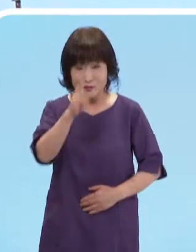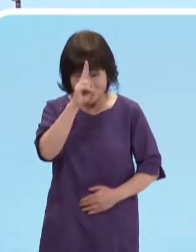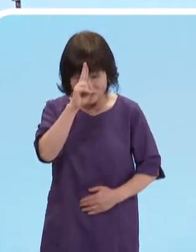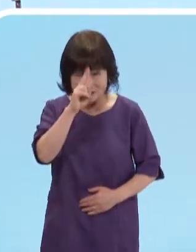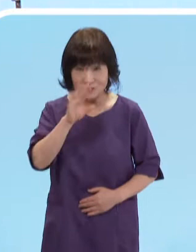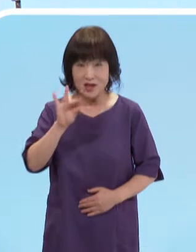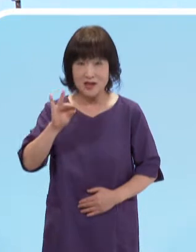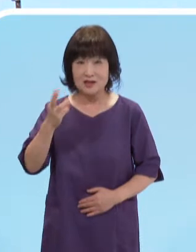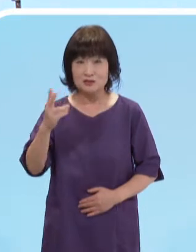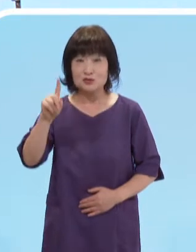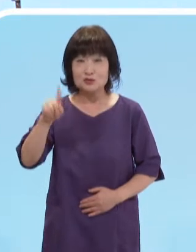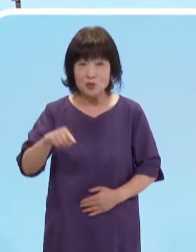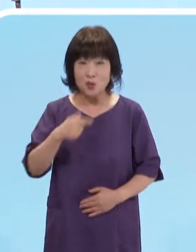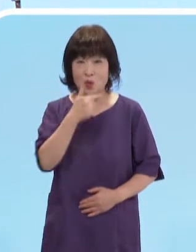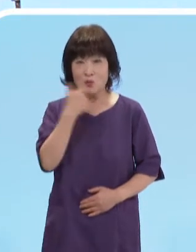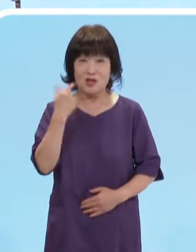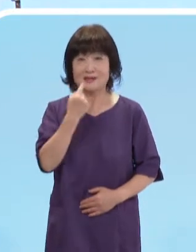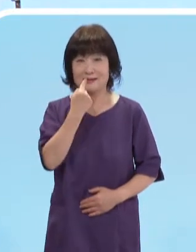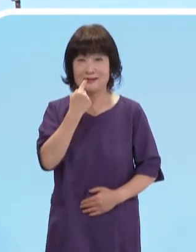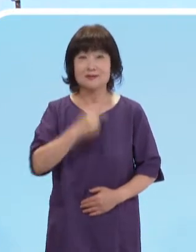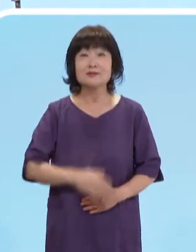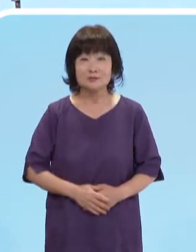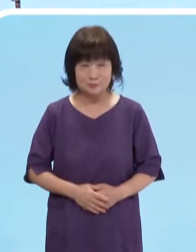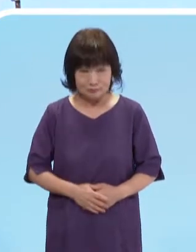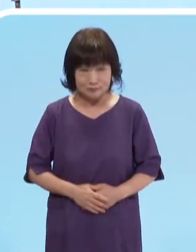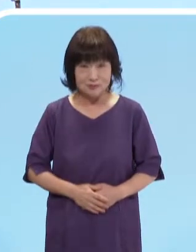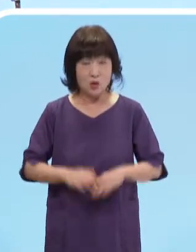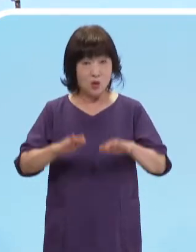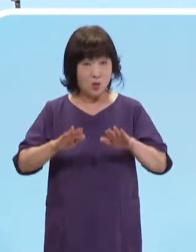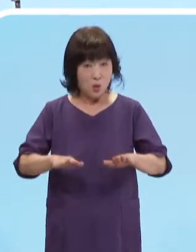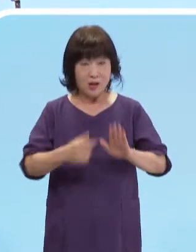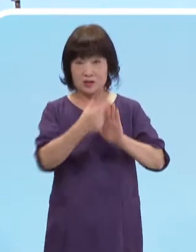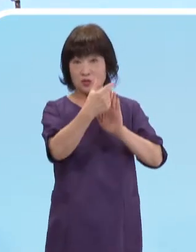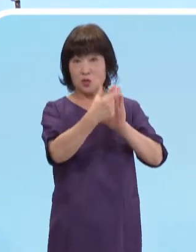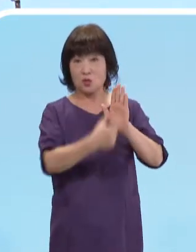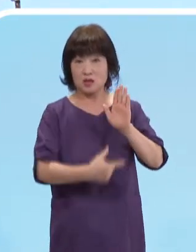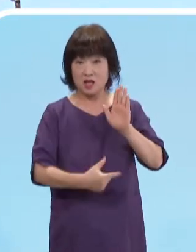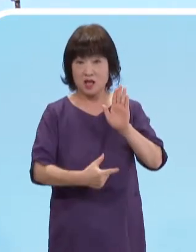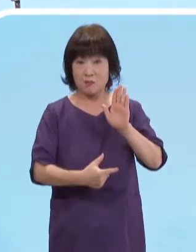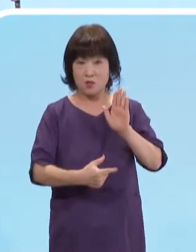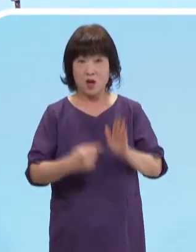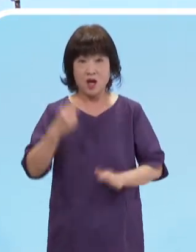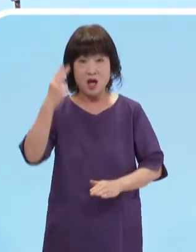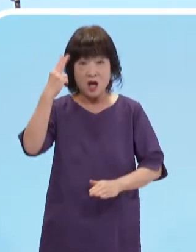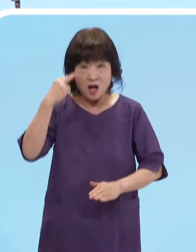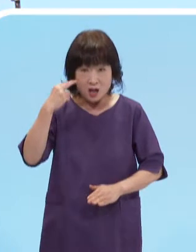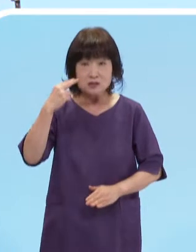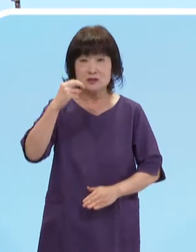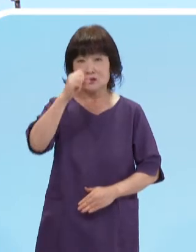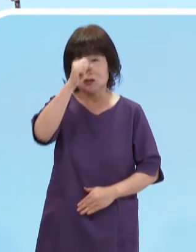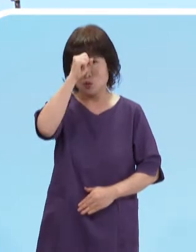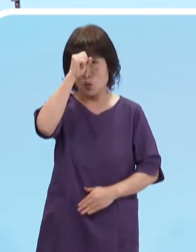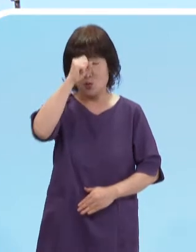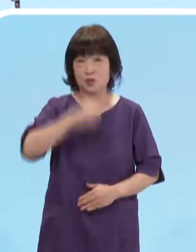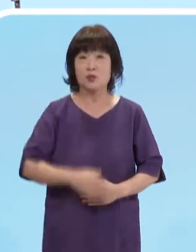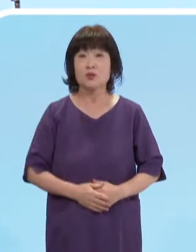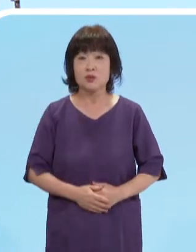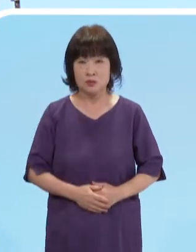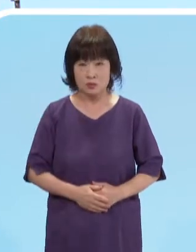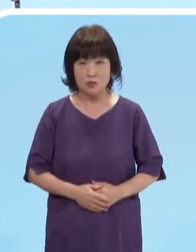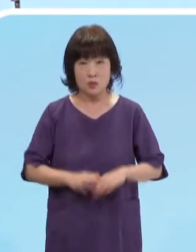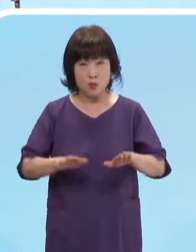こんにちは、梅雨の紫です。さて今回の教えて兵庫テーマは認知症です。いや認知